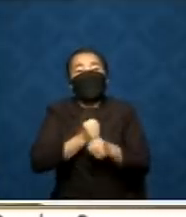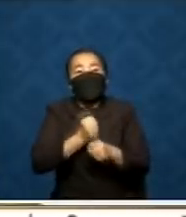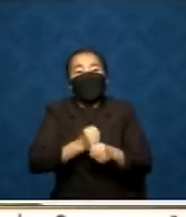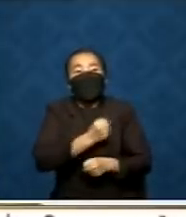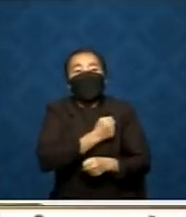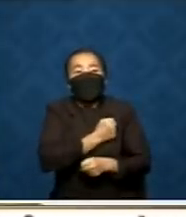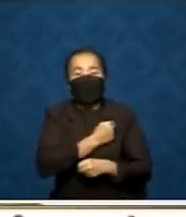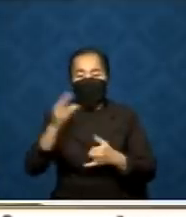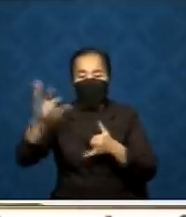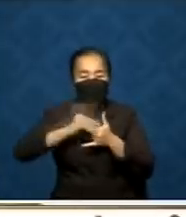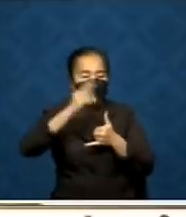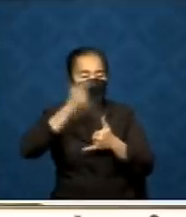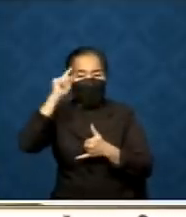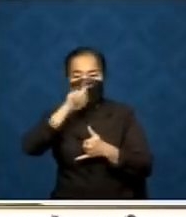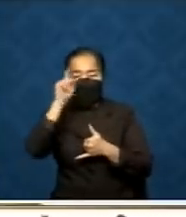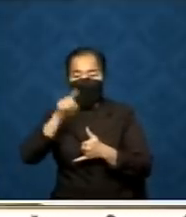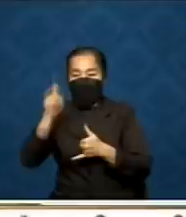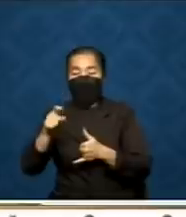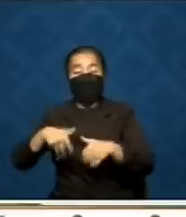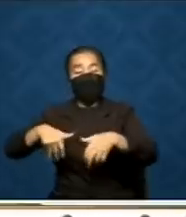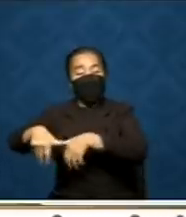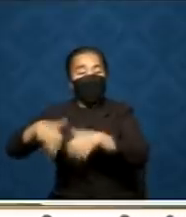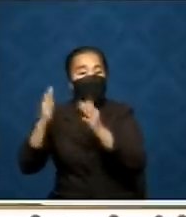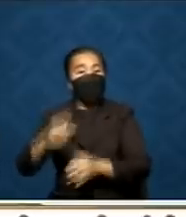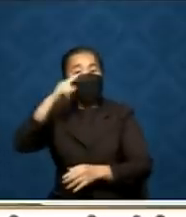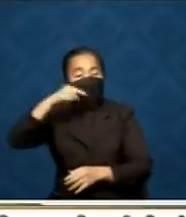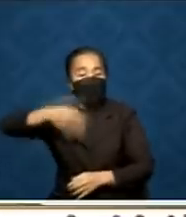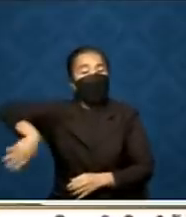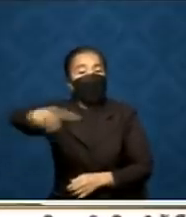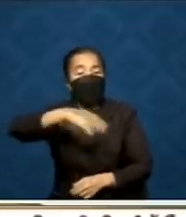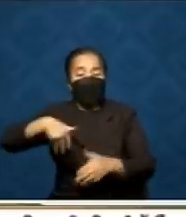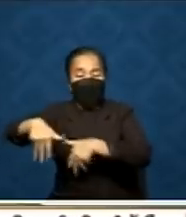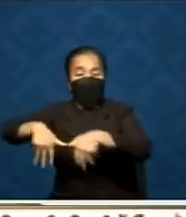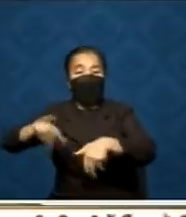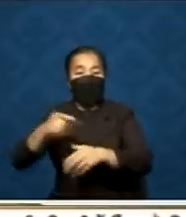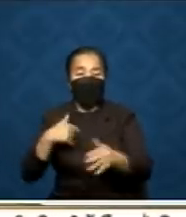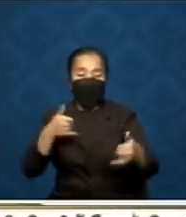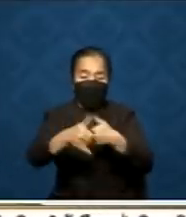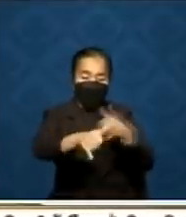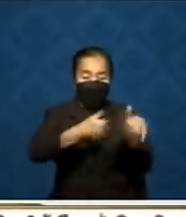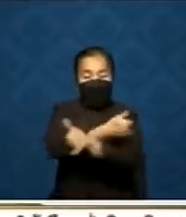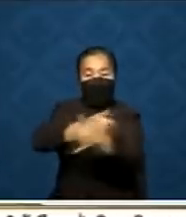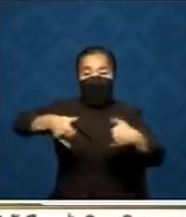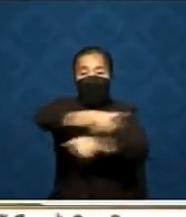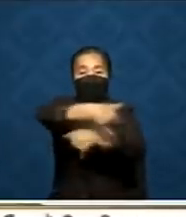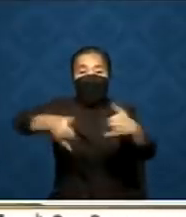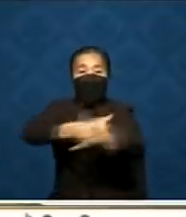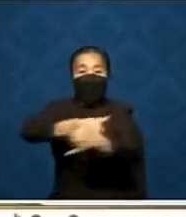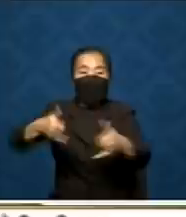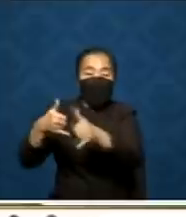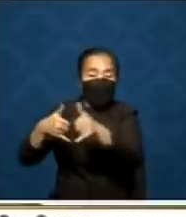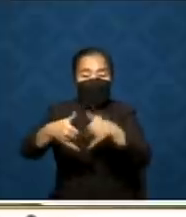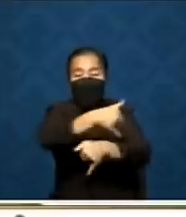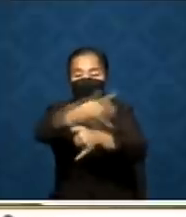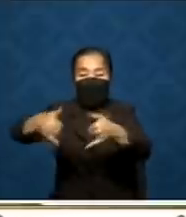เจอความผิดเมื่อไหร่จะอีกชาวบ้านคนไทยวันนี้ท่านประธานครับเดินชนสิบคนเดินชน